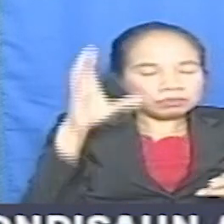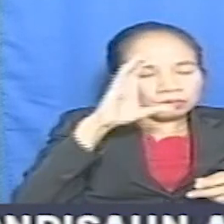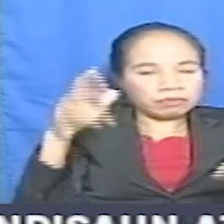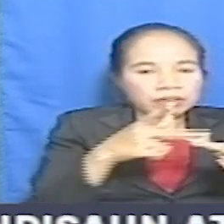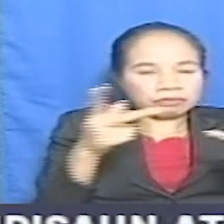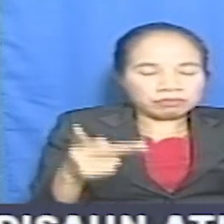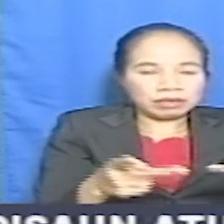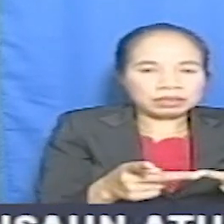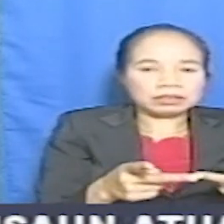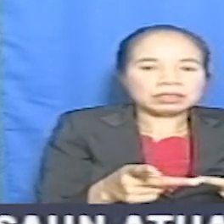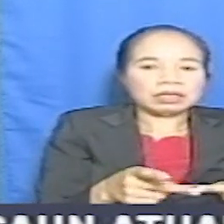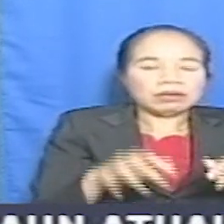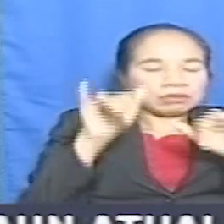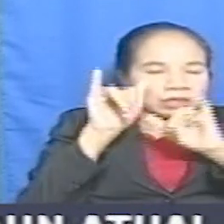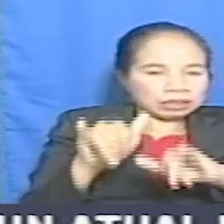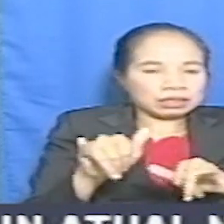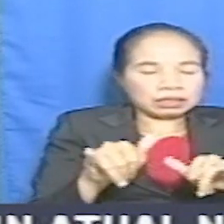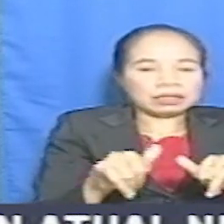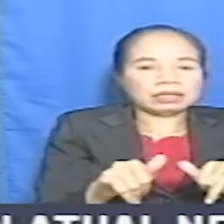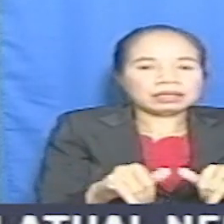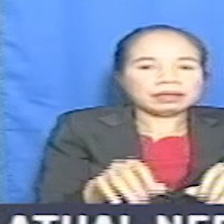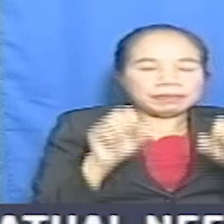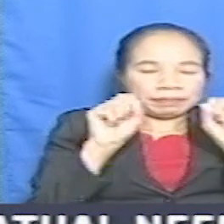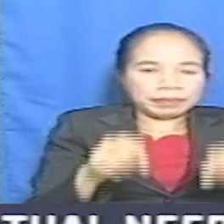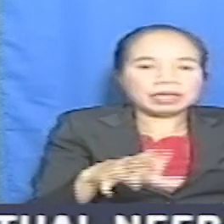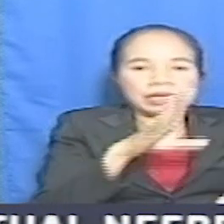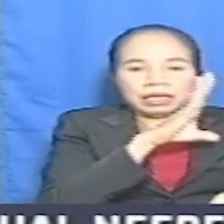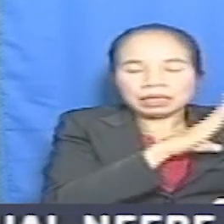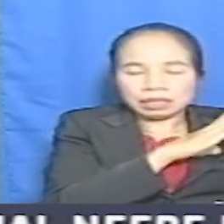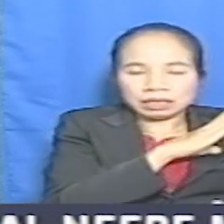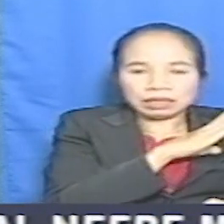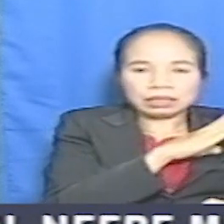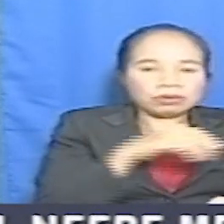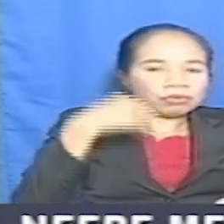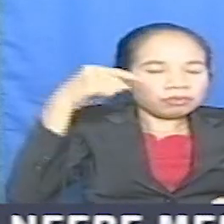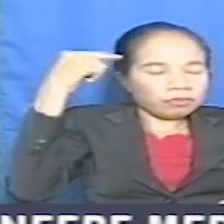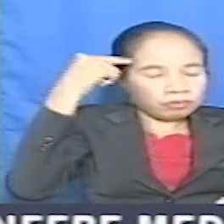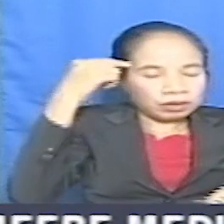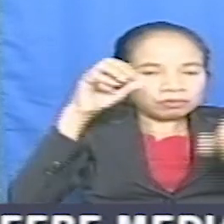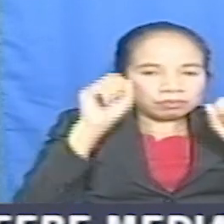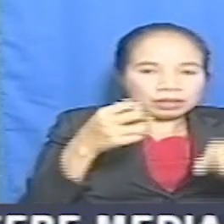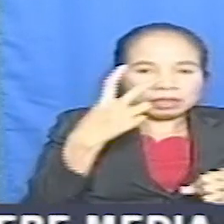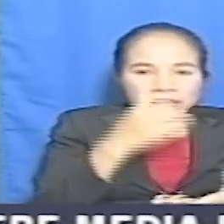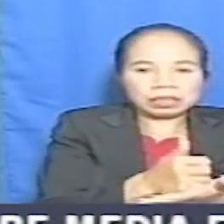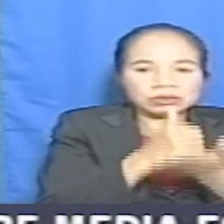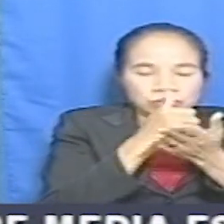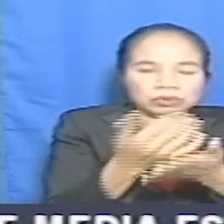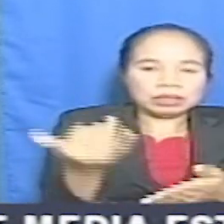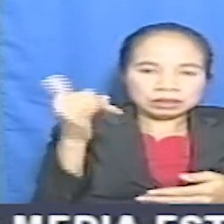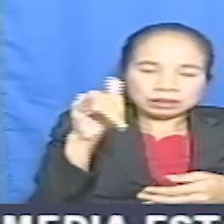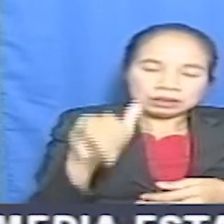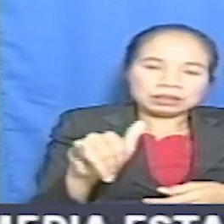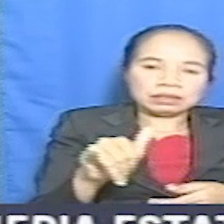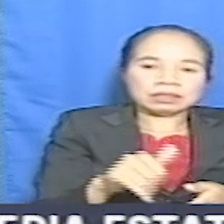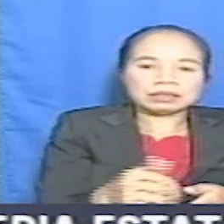in selo ktu nene bele hela provisori para bele heng aguenta tok para governo mos bele tamatan basira kalai